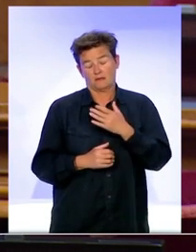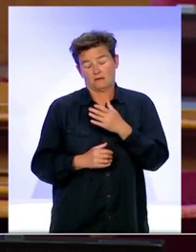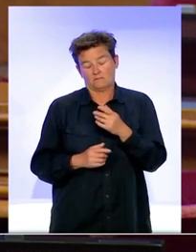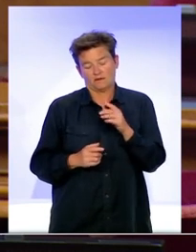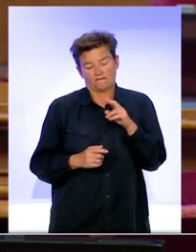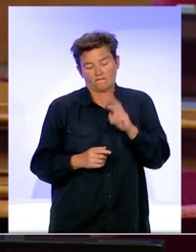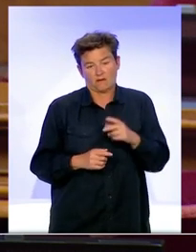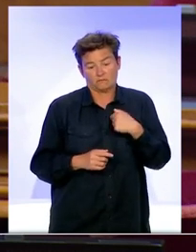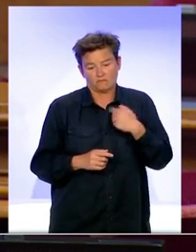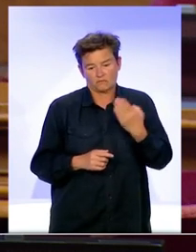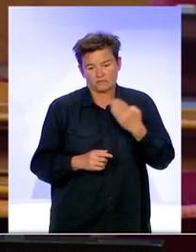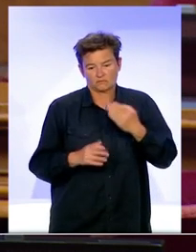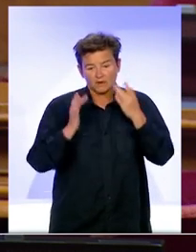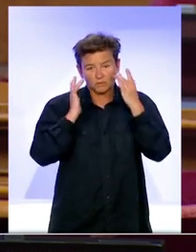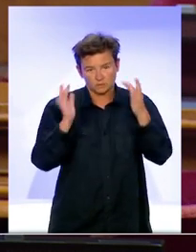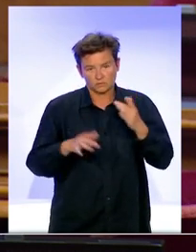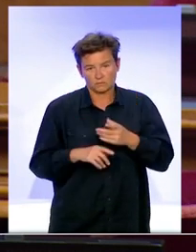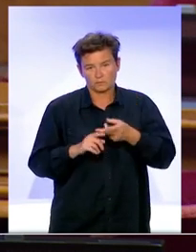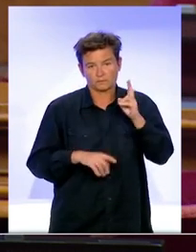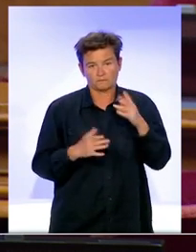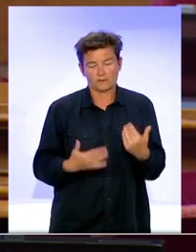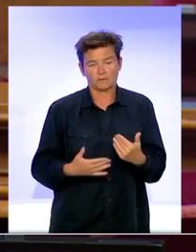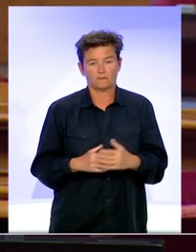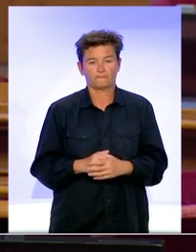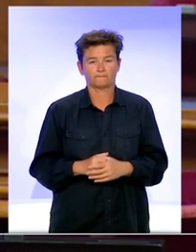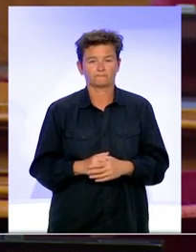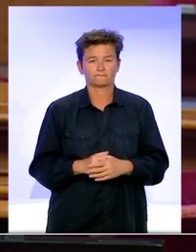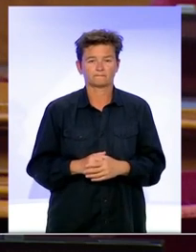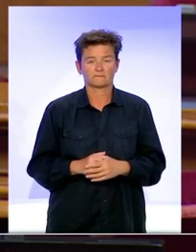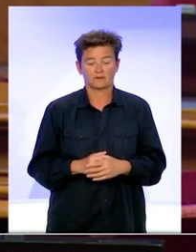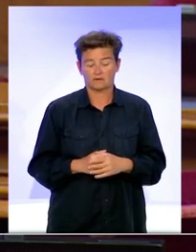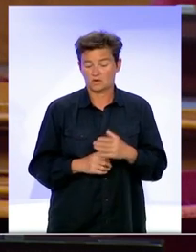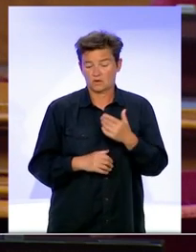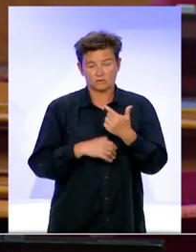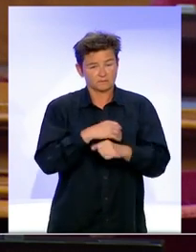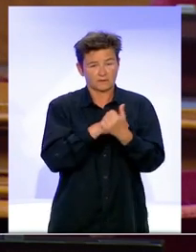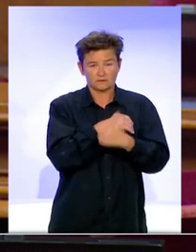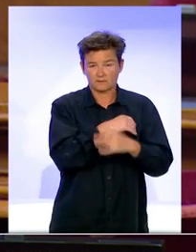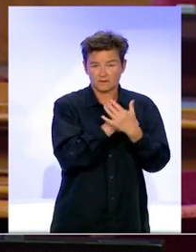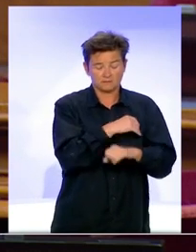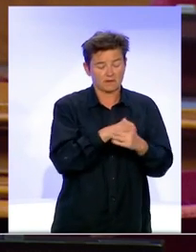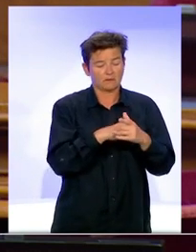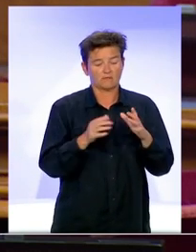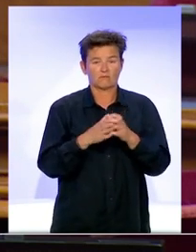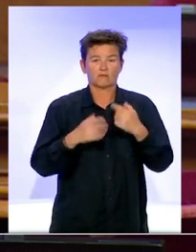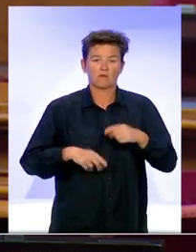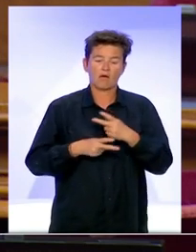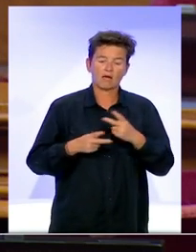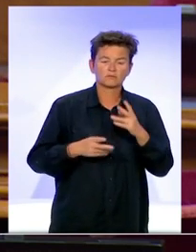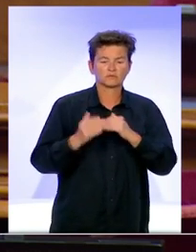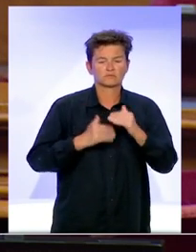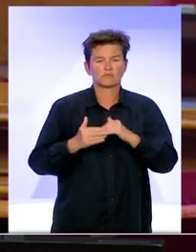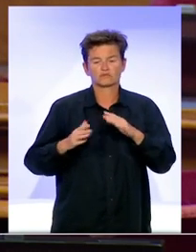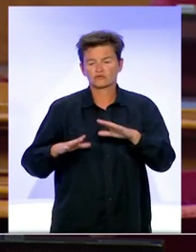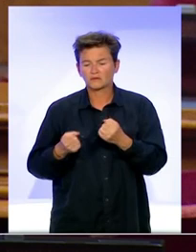besoin de culture pour la surmonter. Il ne se passe pas une semaine sans que votre gouvernement n'annonce des plans de